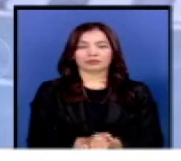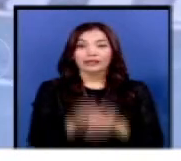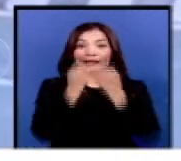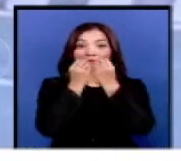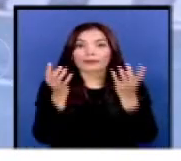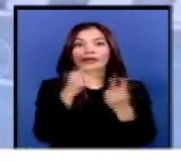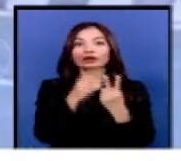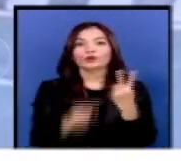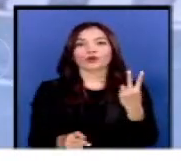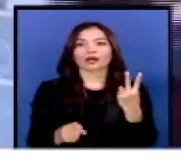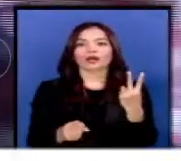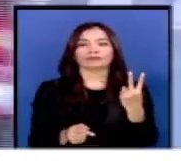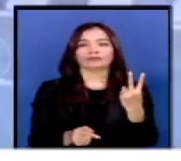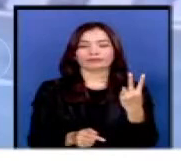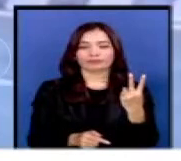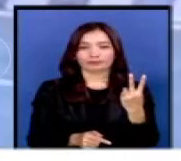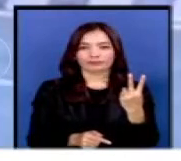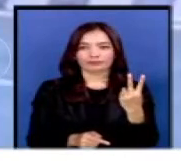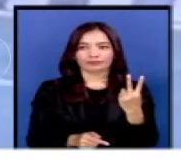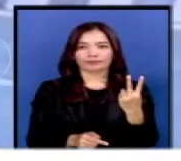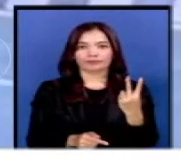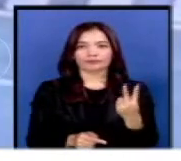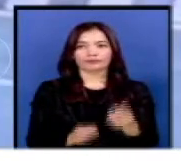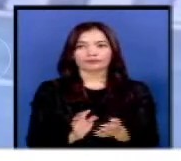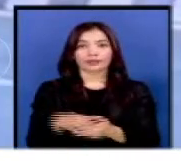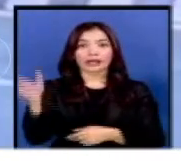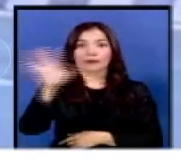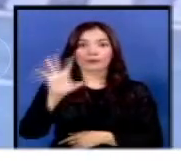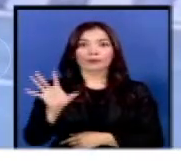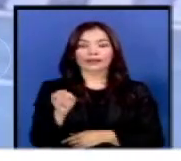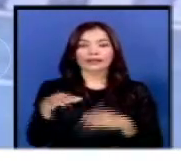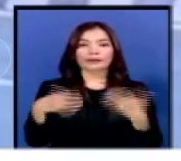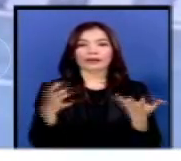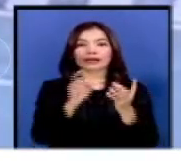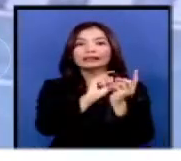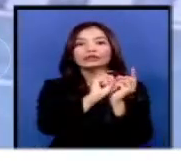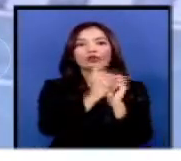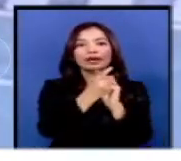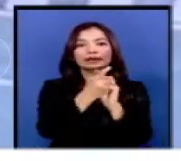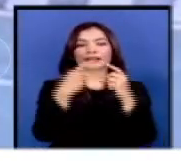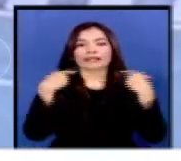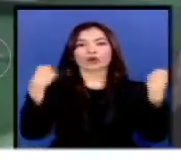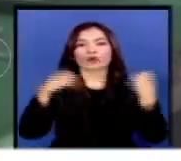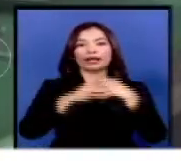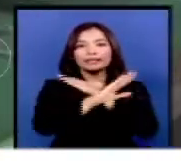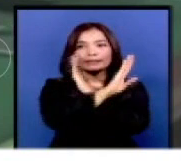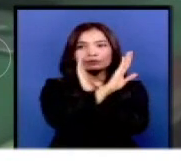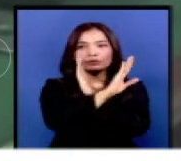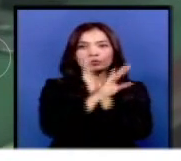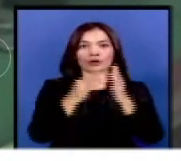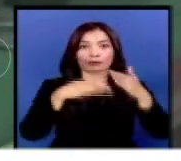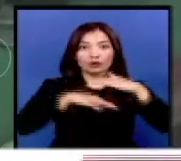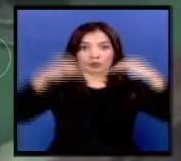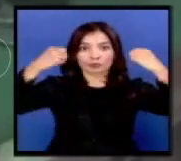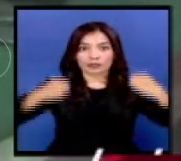Informasi kedua dari Biro Surabaya Jawa Timur, pemirsa didatang dari Kabupaten Sidoarjo. Usai bebas dari lapas